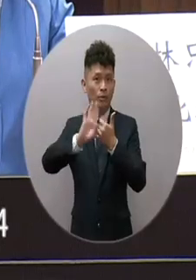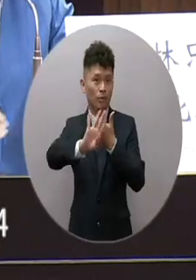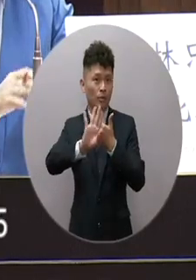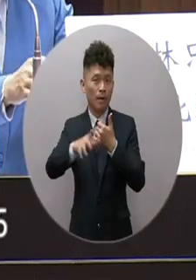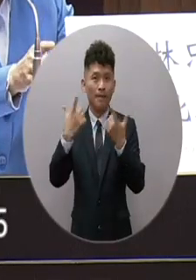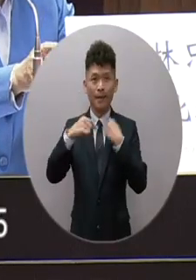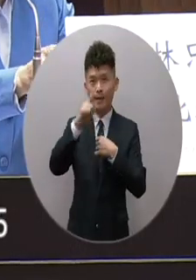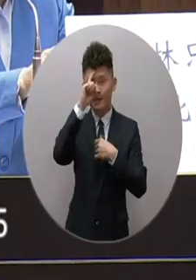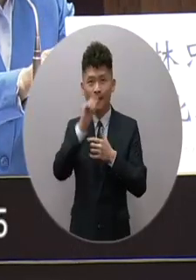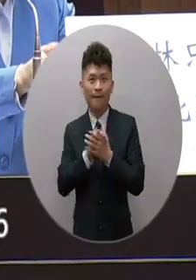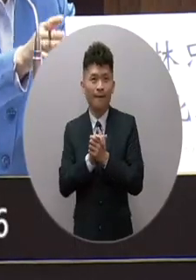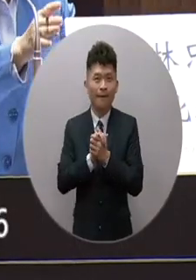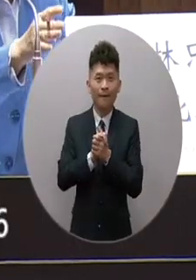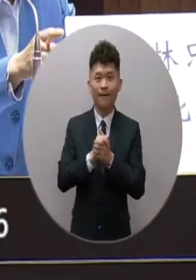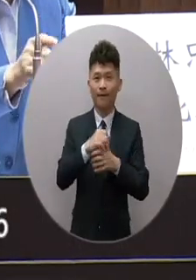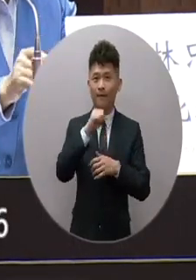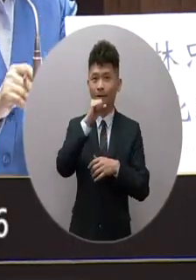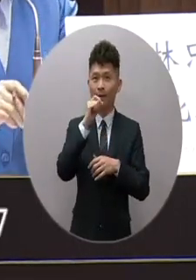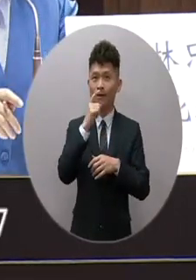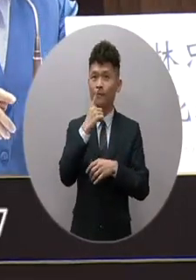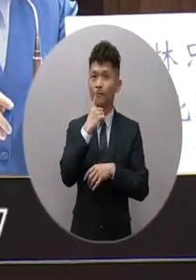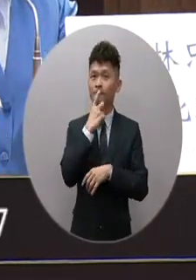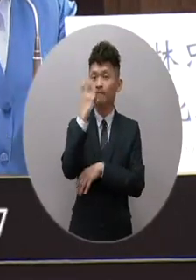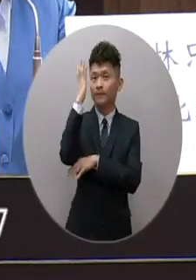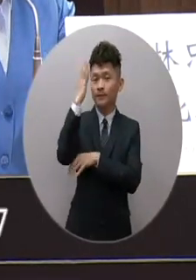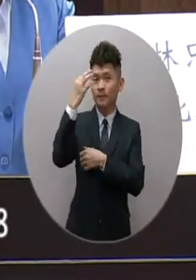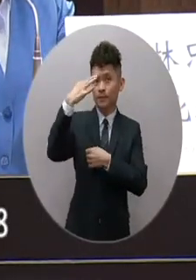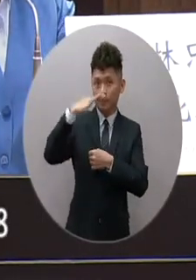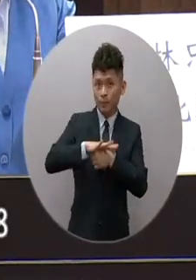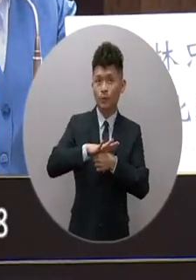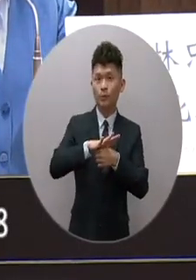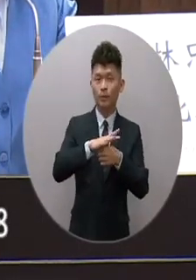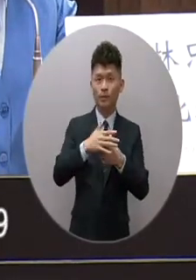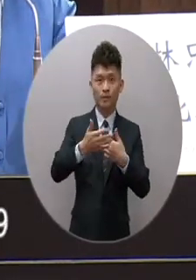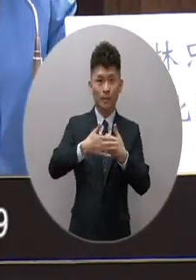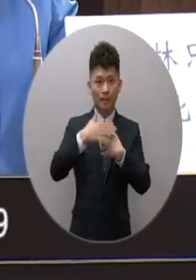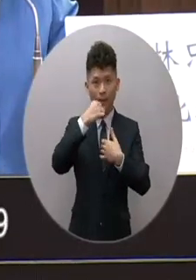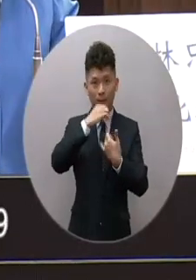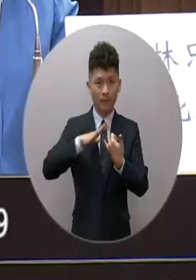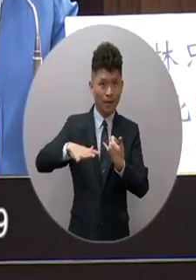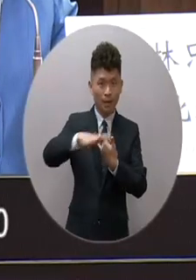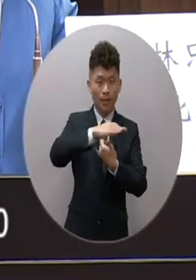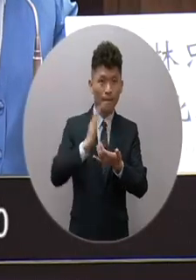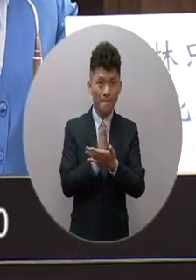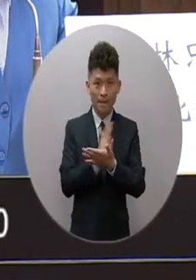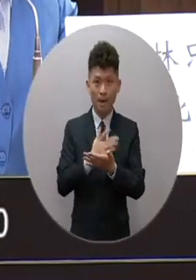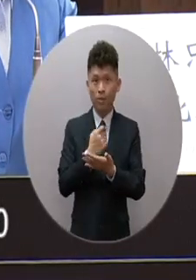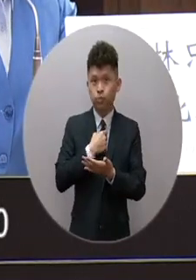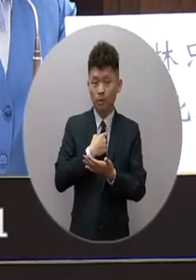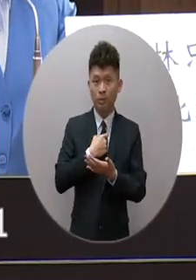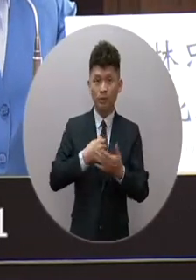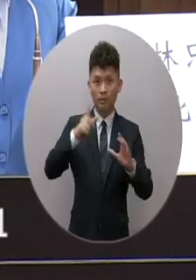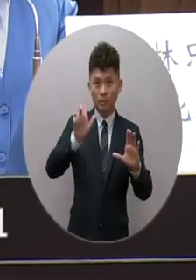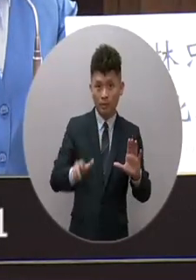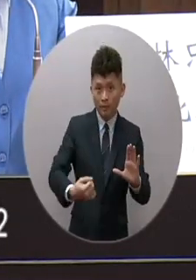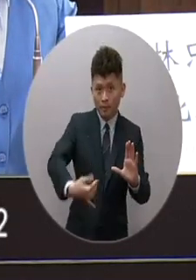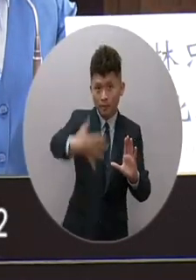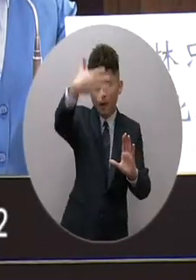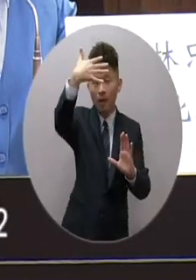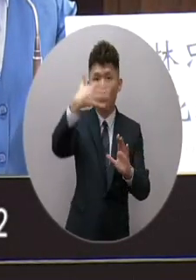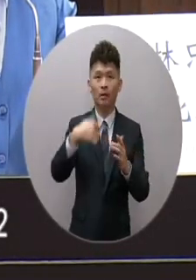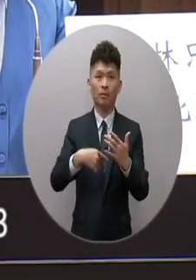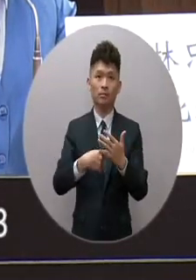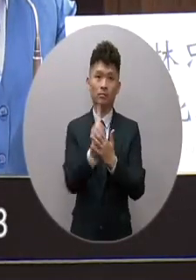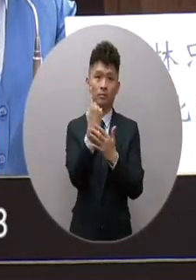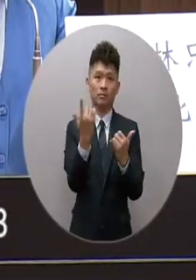就在期待说，哦，政府要补助米其林，要做台湾的评鉴。结果一打开一看，只有台北的一个